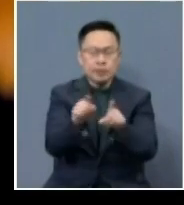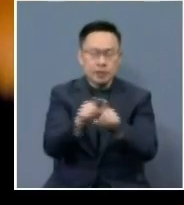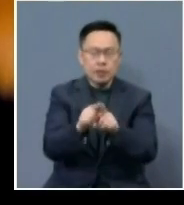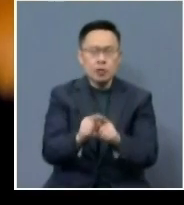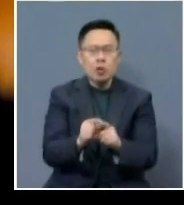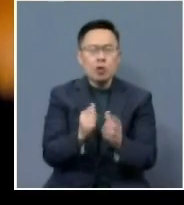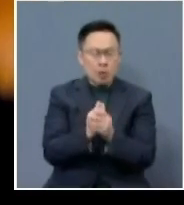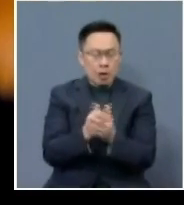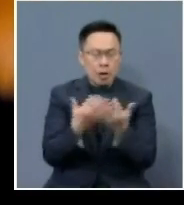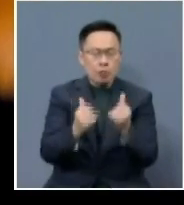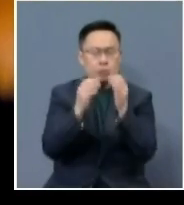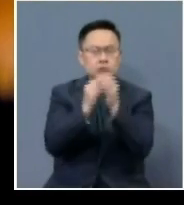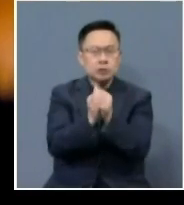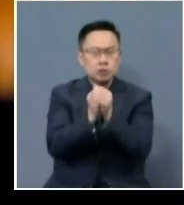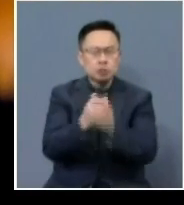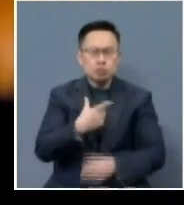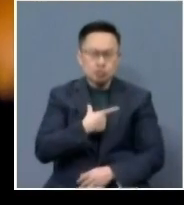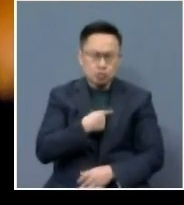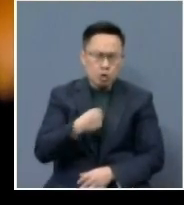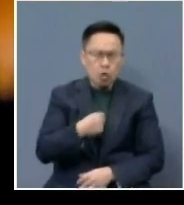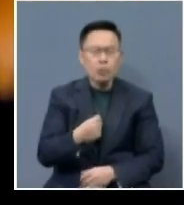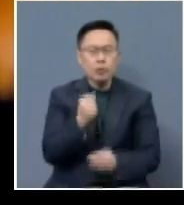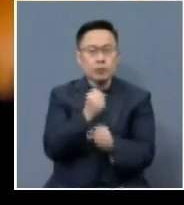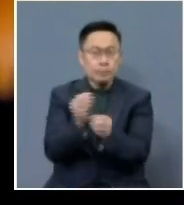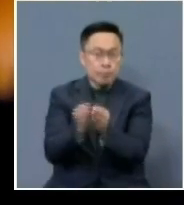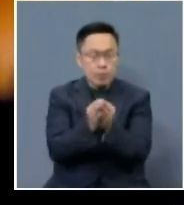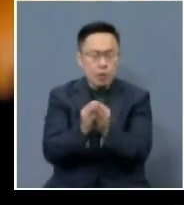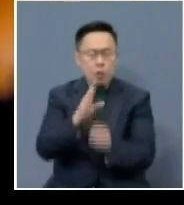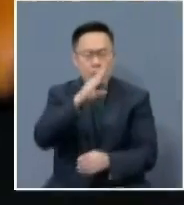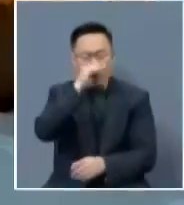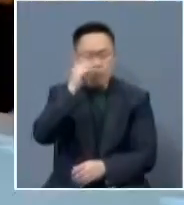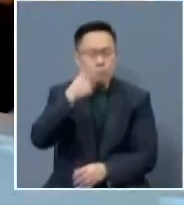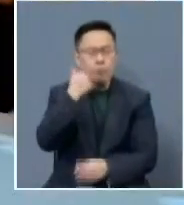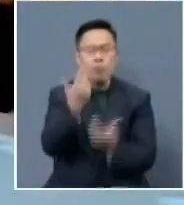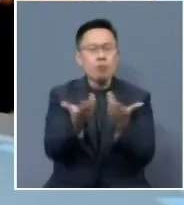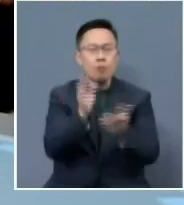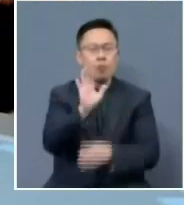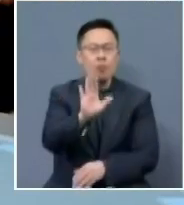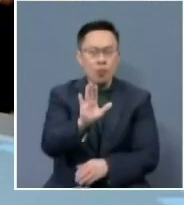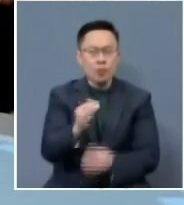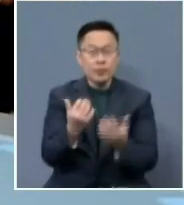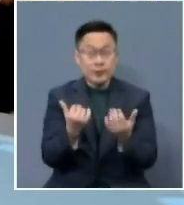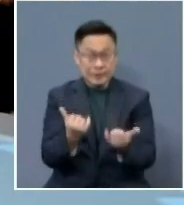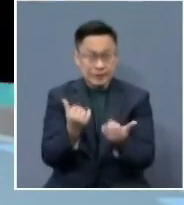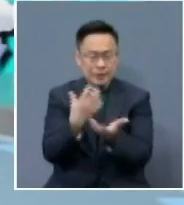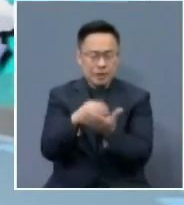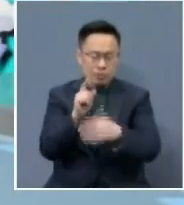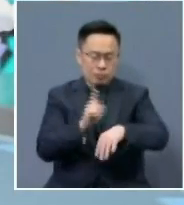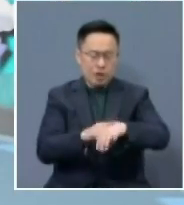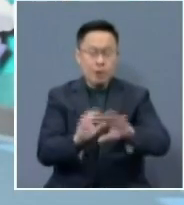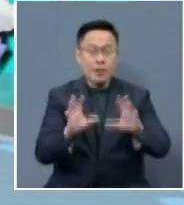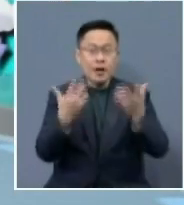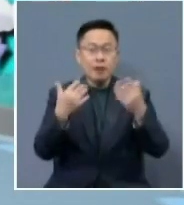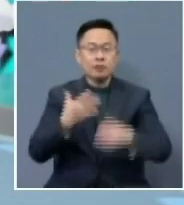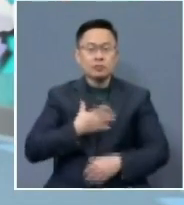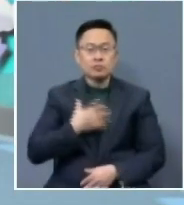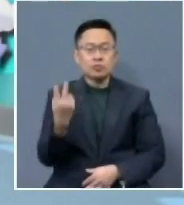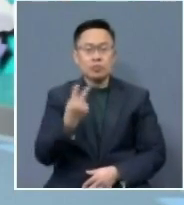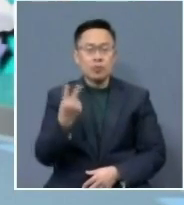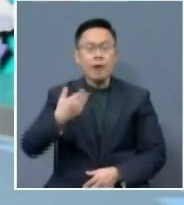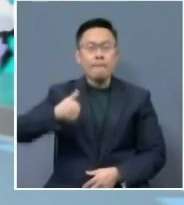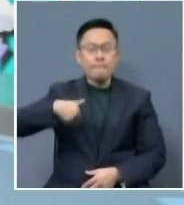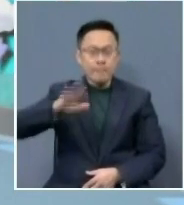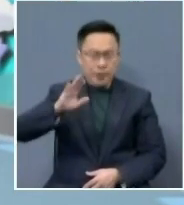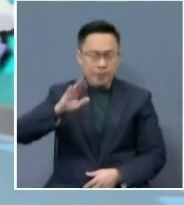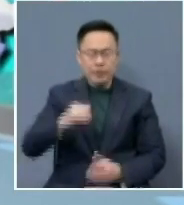เป็นที่นิยมของชาวจีนในการนำไปปรุงอาหารด้วยนะคะและสำหรับวันนี้นพพรรมฟ้าพยากรและพี่บิ๊กไไฟทใจดีต้องลาคุณ